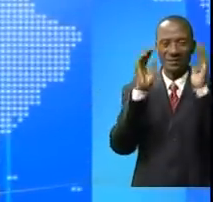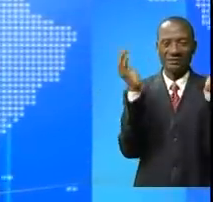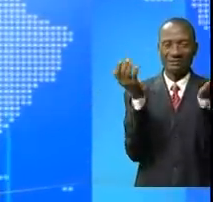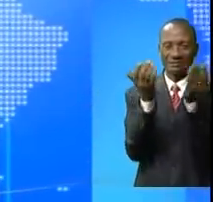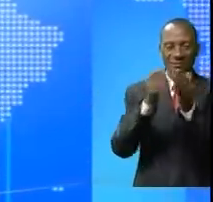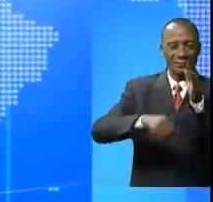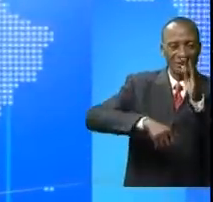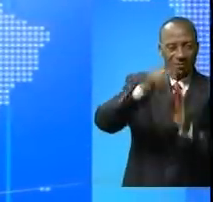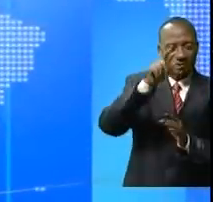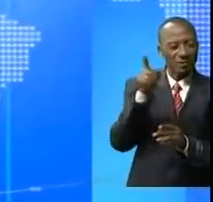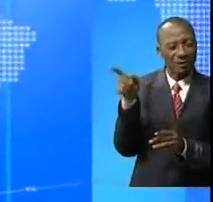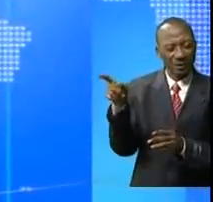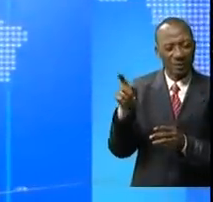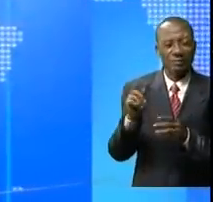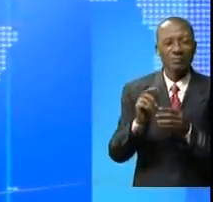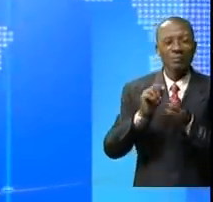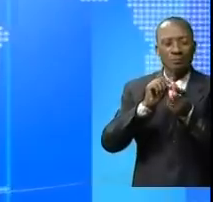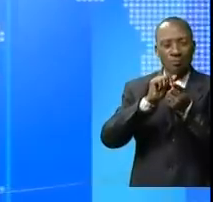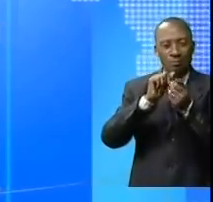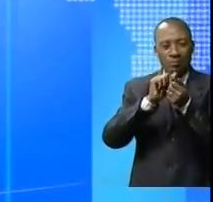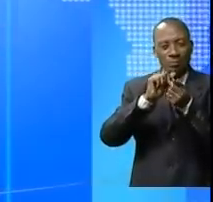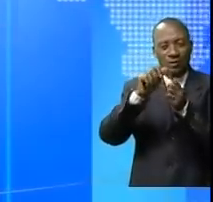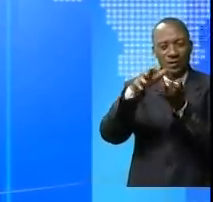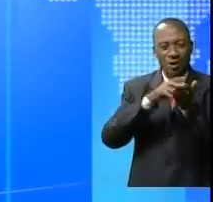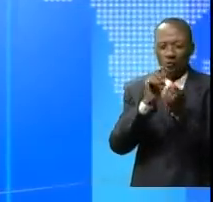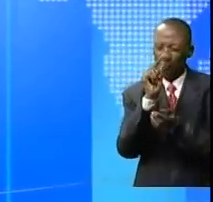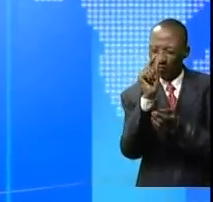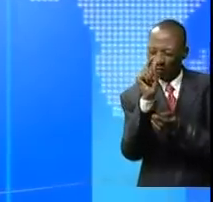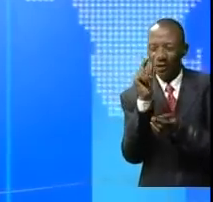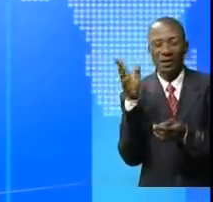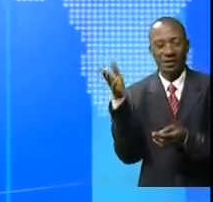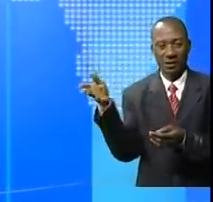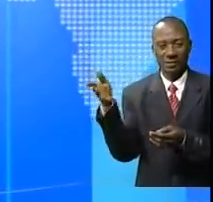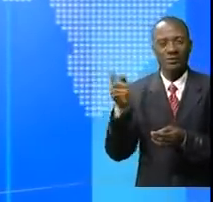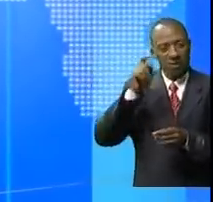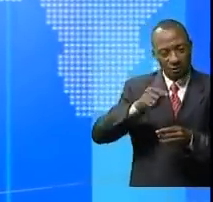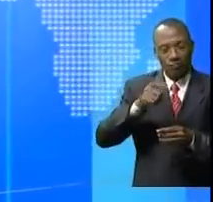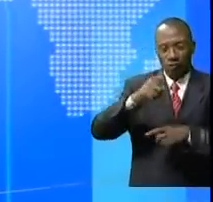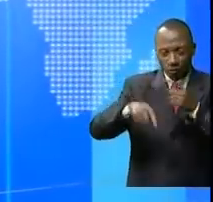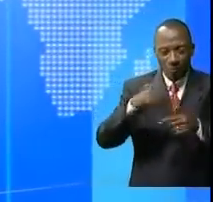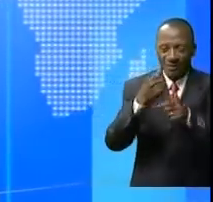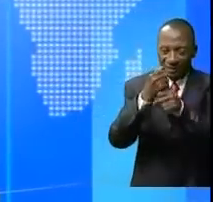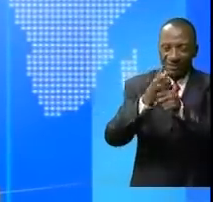presque défectué et nécessite une réhabilitation, surtout à l'approche